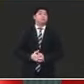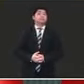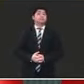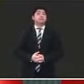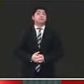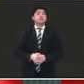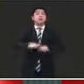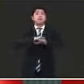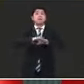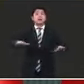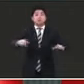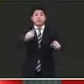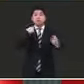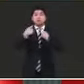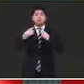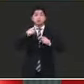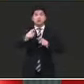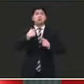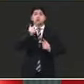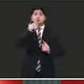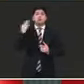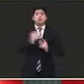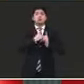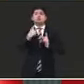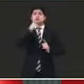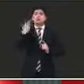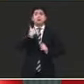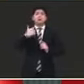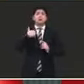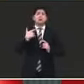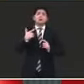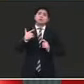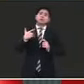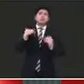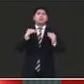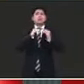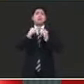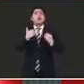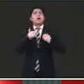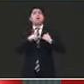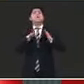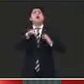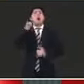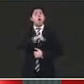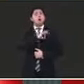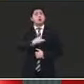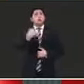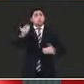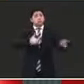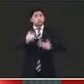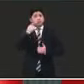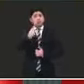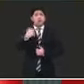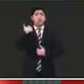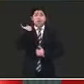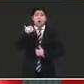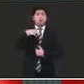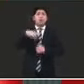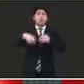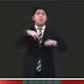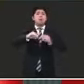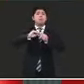diplomaside Uzunca bir süredir uğradığımız çifte standartlar ve haksızlıklar bize yeni bölgesel